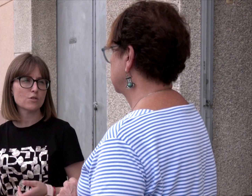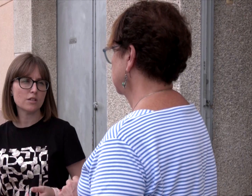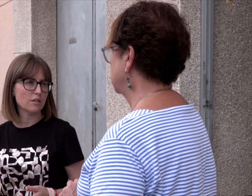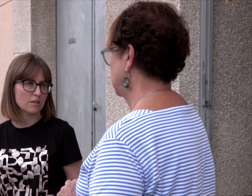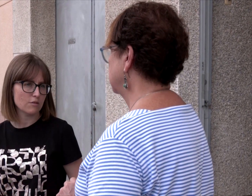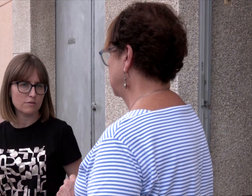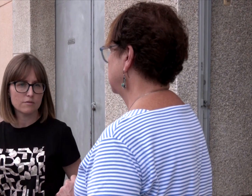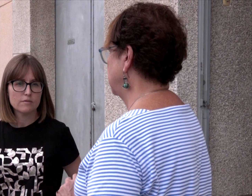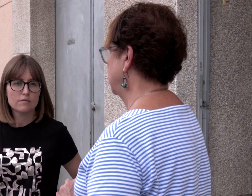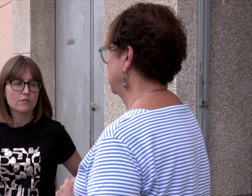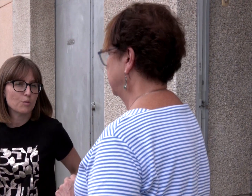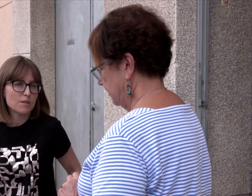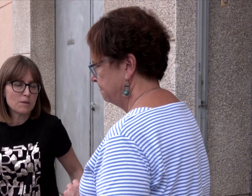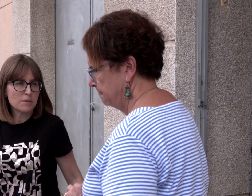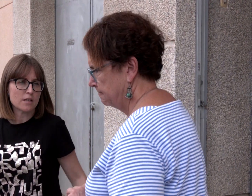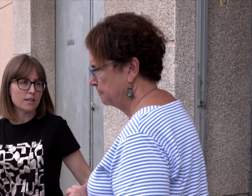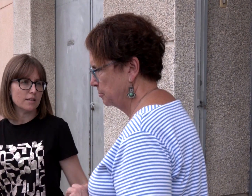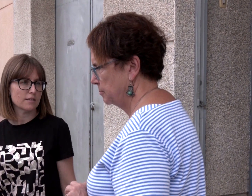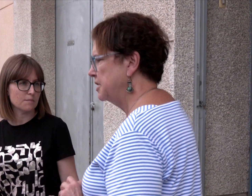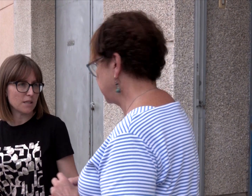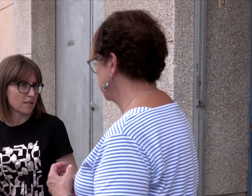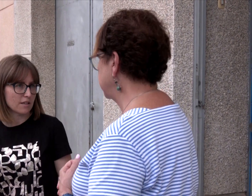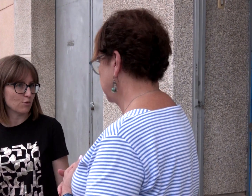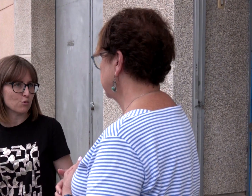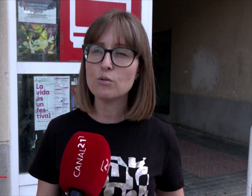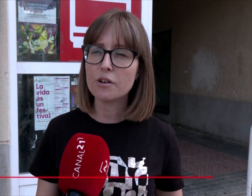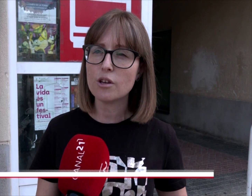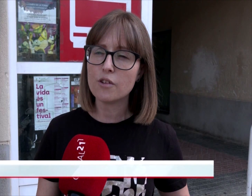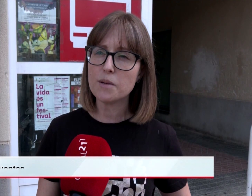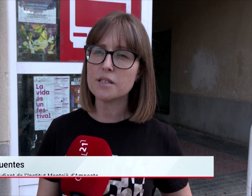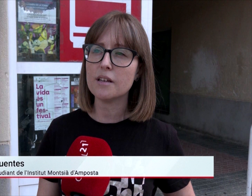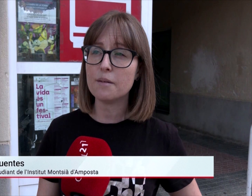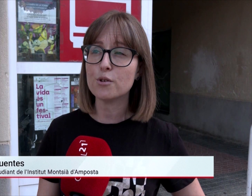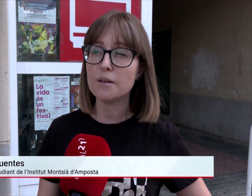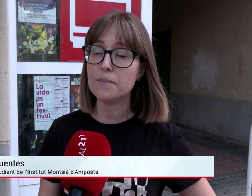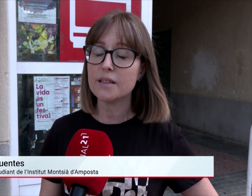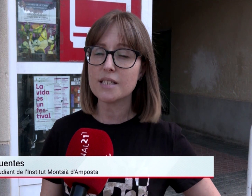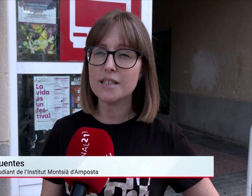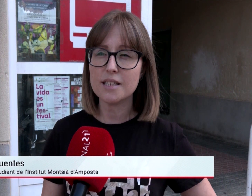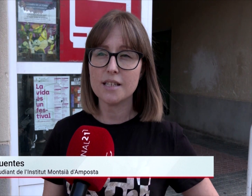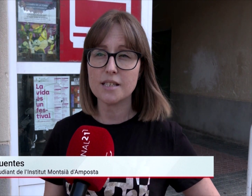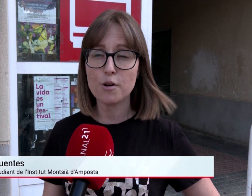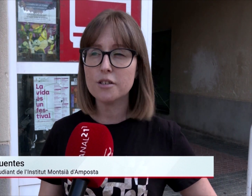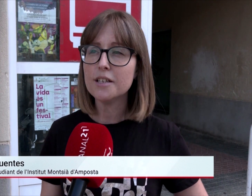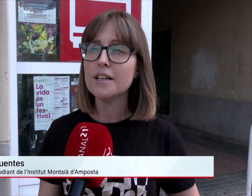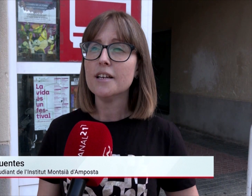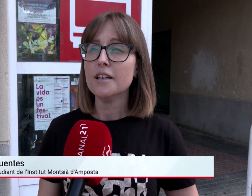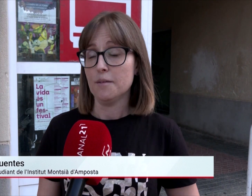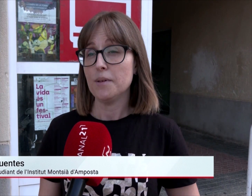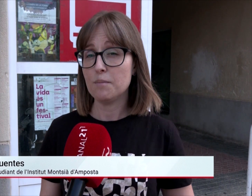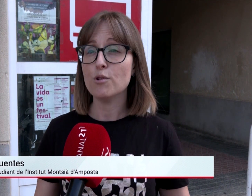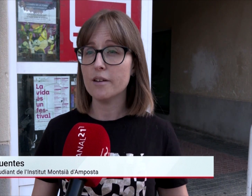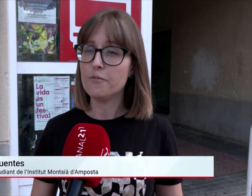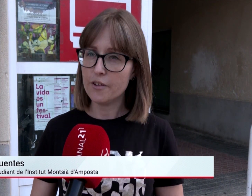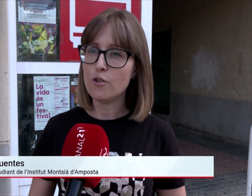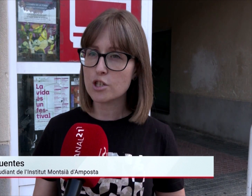Però a la tarda segueixen un mal de cap per a estudiants i les seues famílies. Han fet una recollida de firmes, que ara en portem 1.300 i poc,